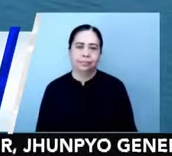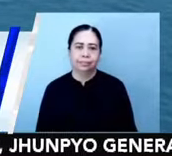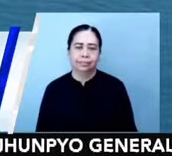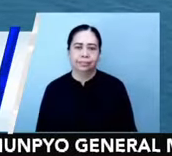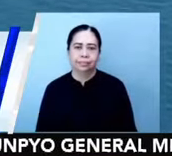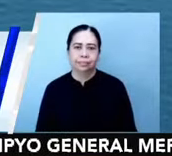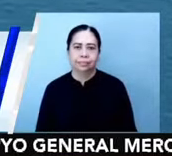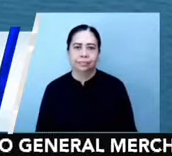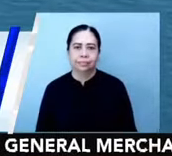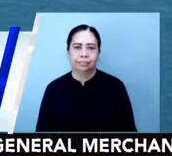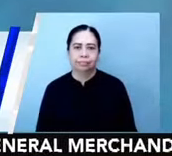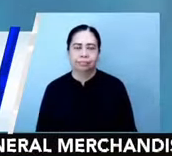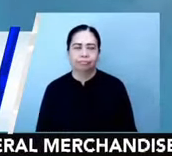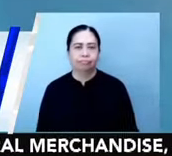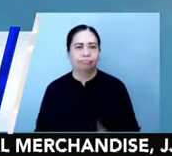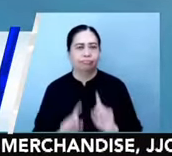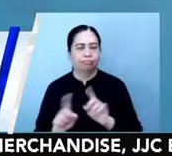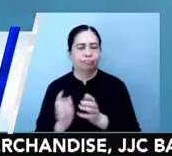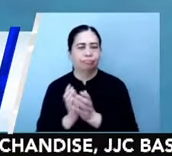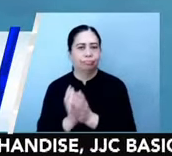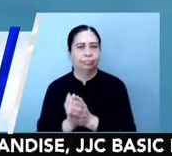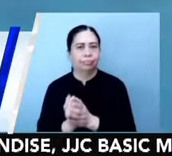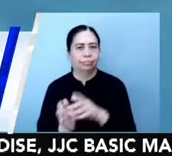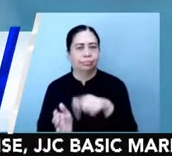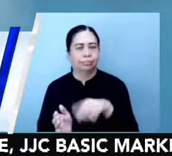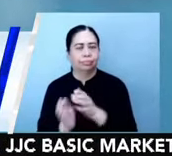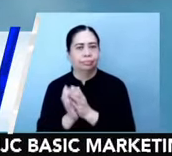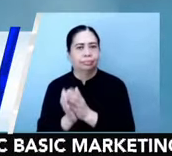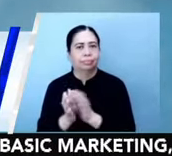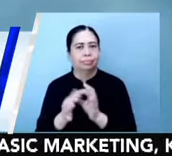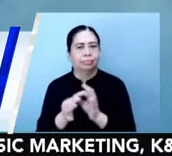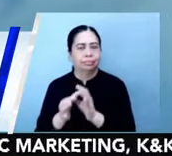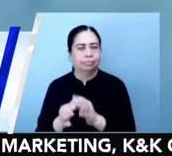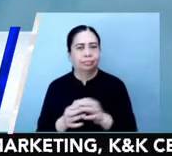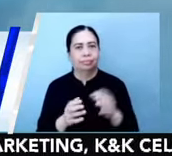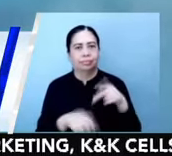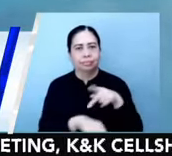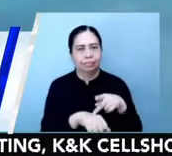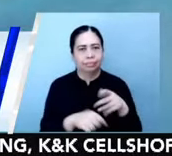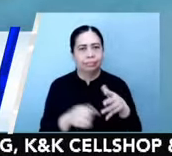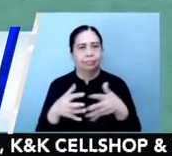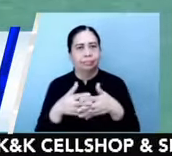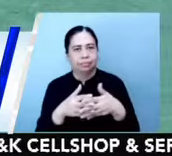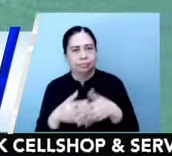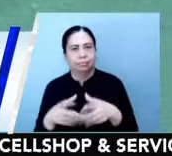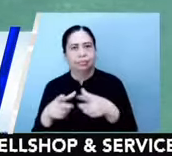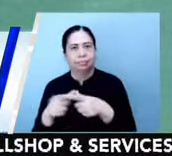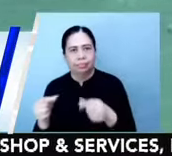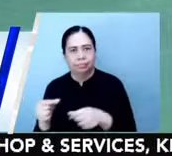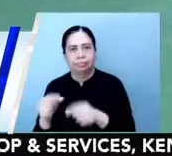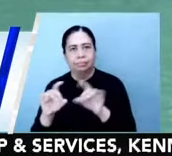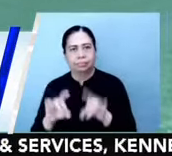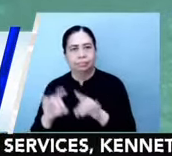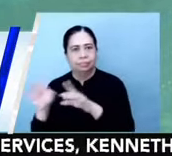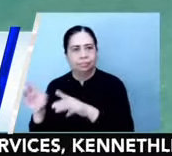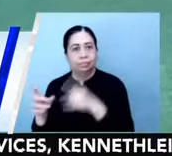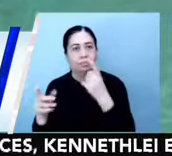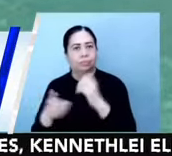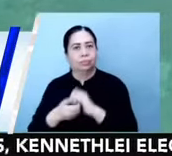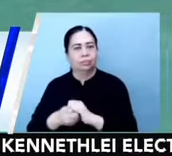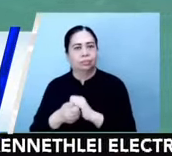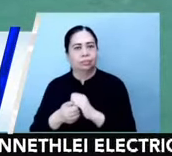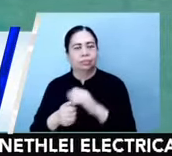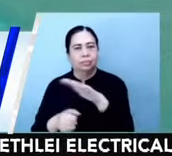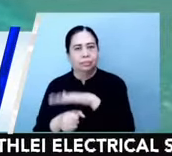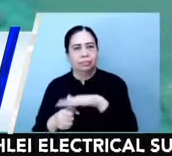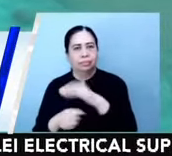Umarangkada ang maritime cooperative activity ng Pilipinas, Amerika, Japan at Australia sa West Philippine Sea para pagtibay ng regional international